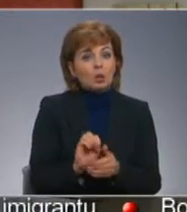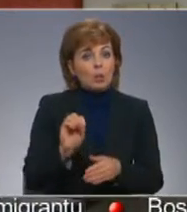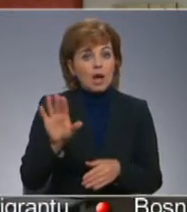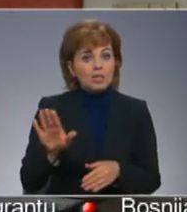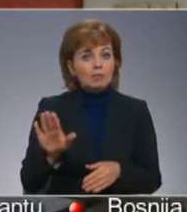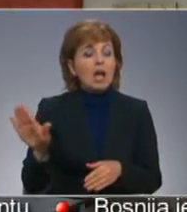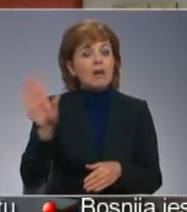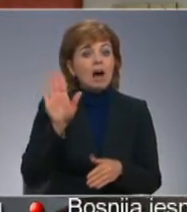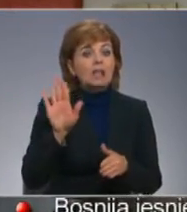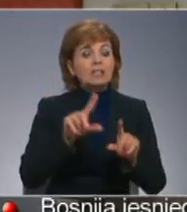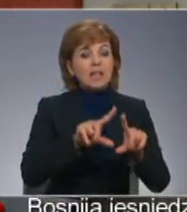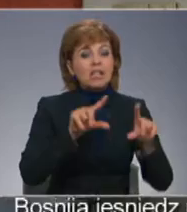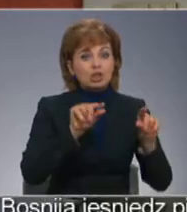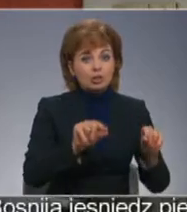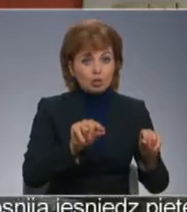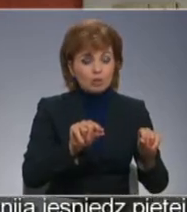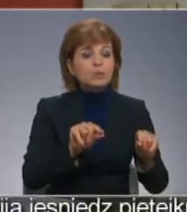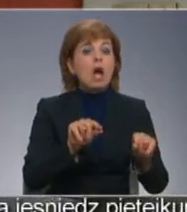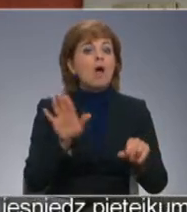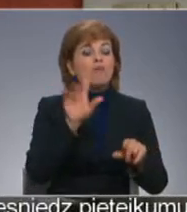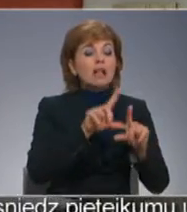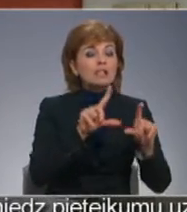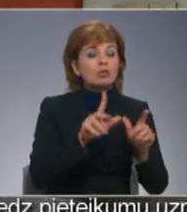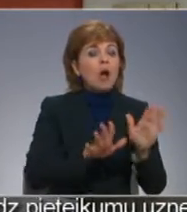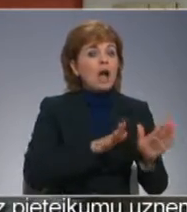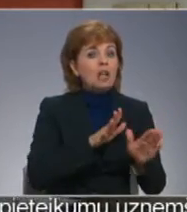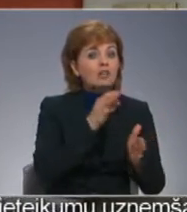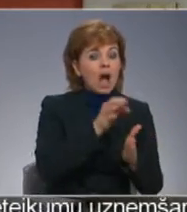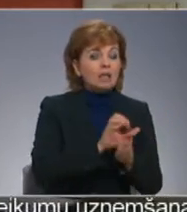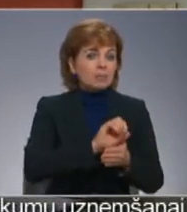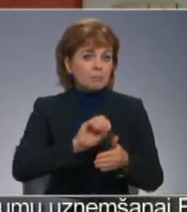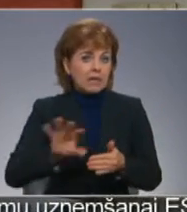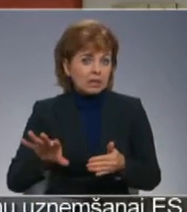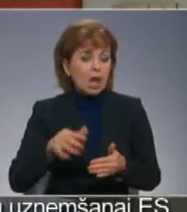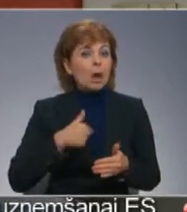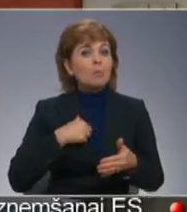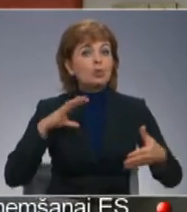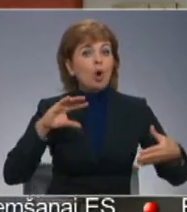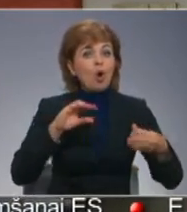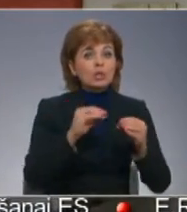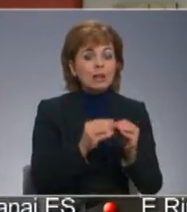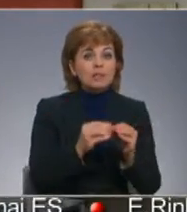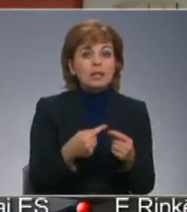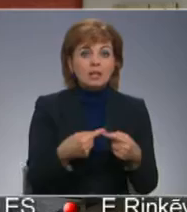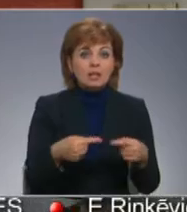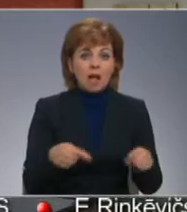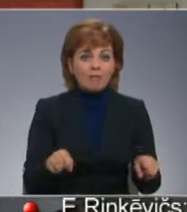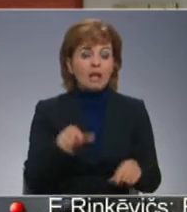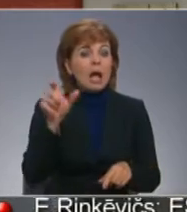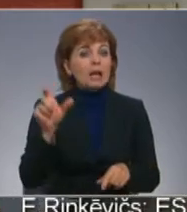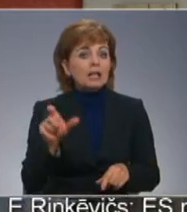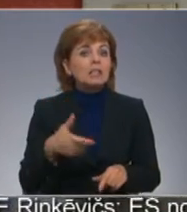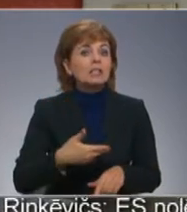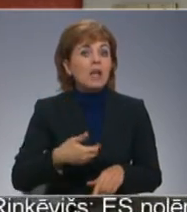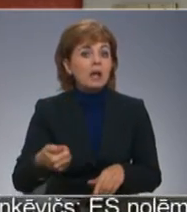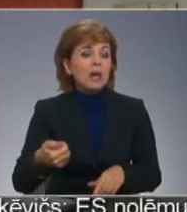uz valsts institūcijām un valsts institūcija gatavo atbildi. Mūsu koncepcijā ir mazliet savādāk. Mums klients varēs saņemt